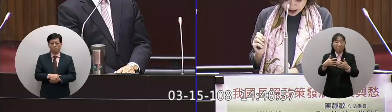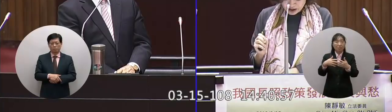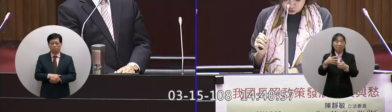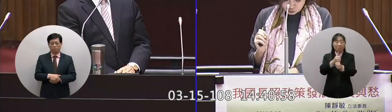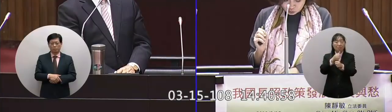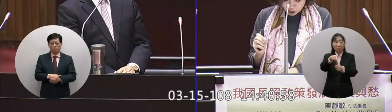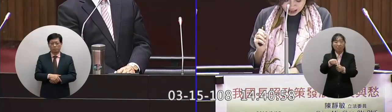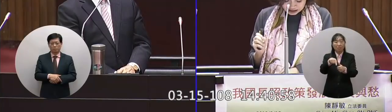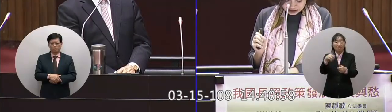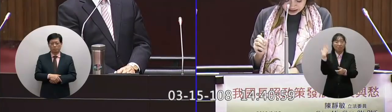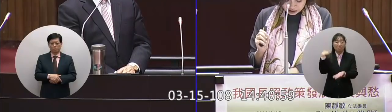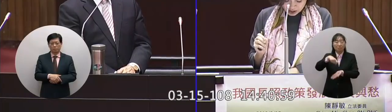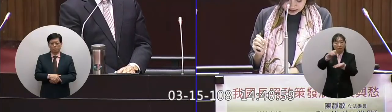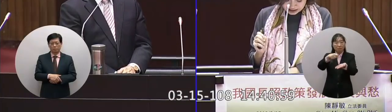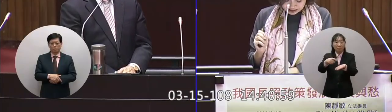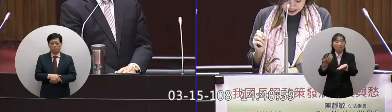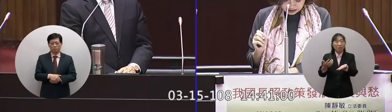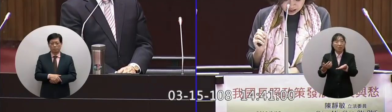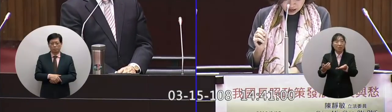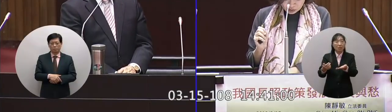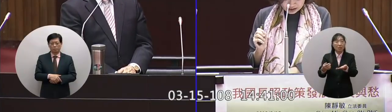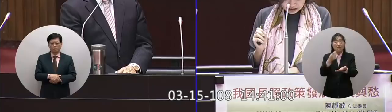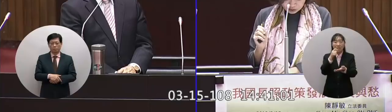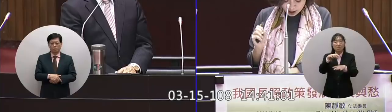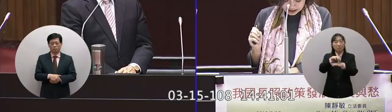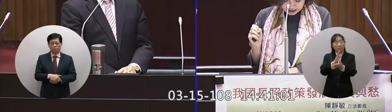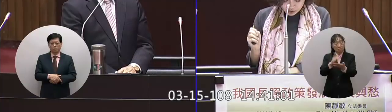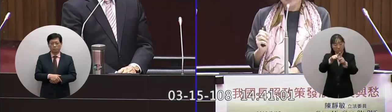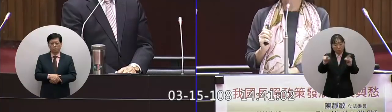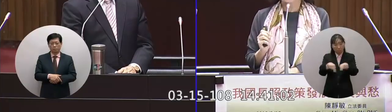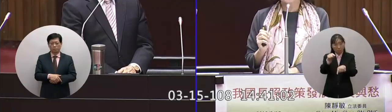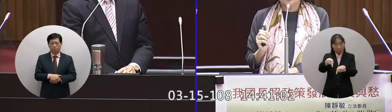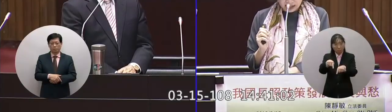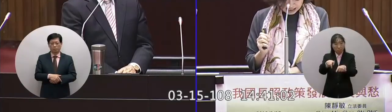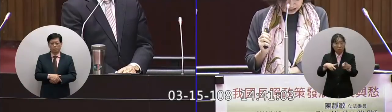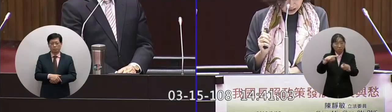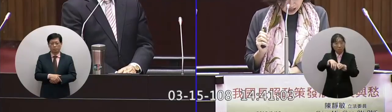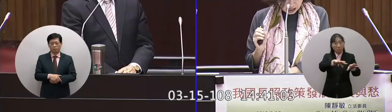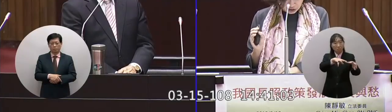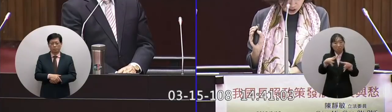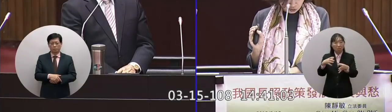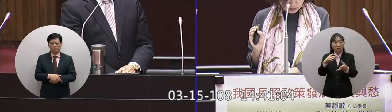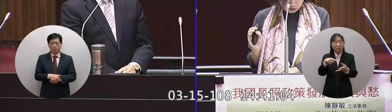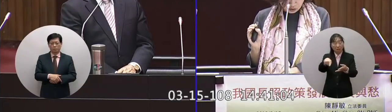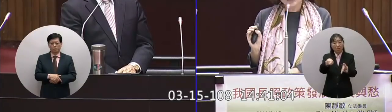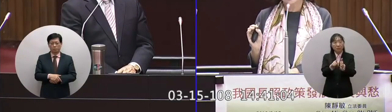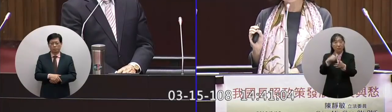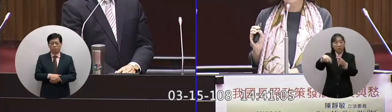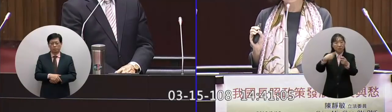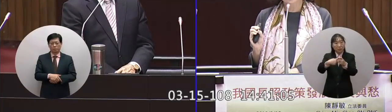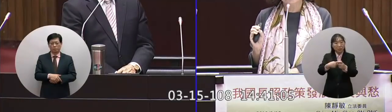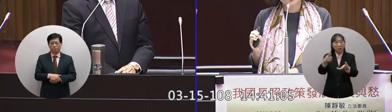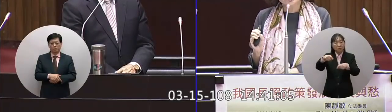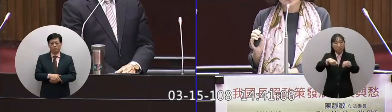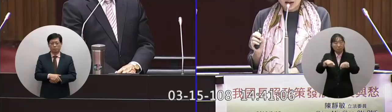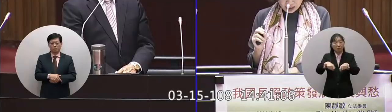卫生白皮书跨世纪卫生建设跨世纪卫生建设来提，他就告诉我们说，我们长